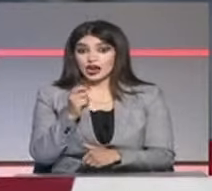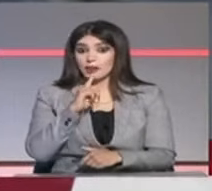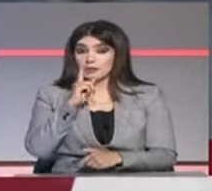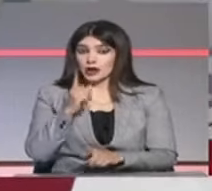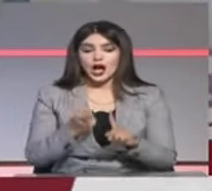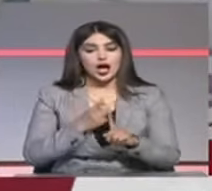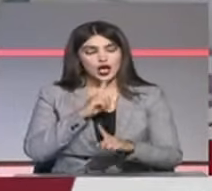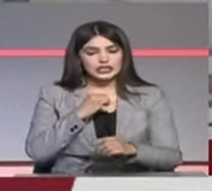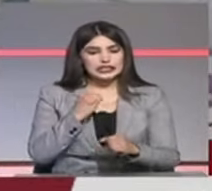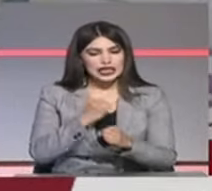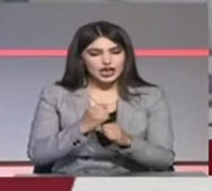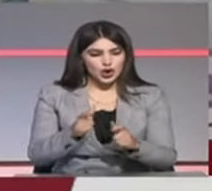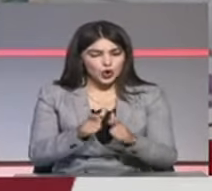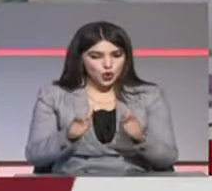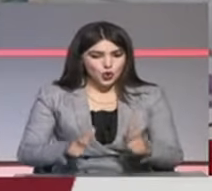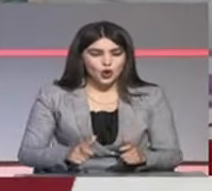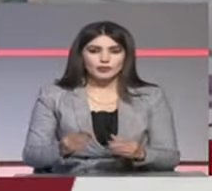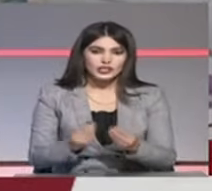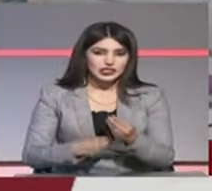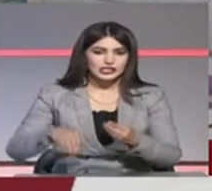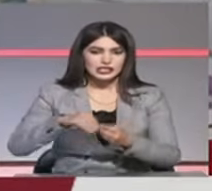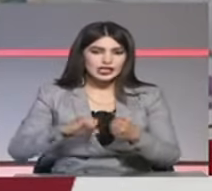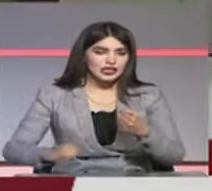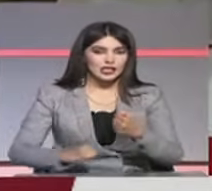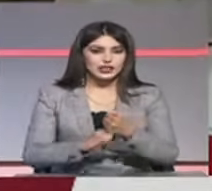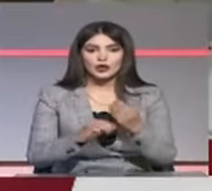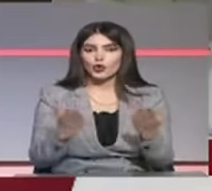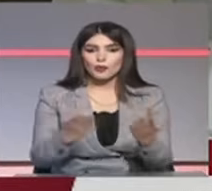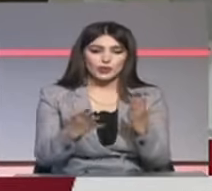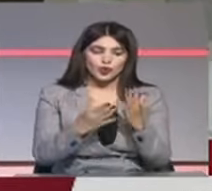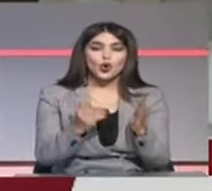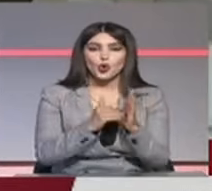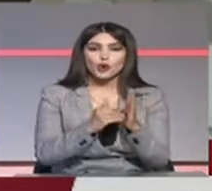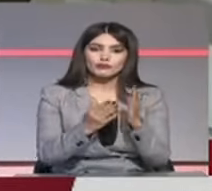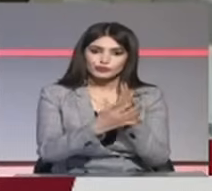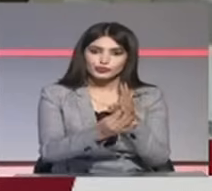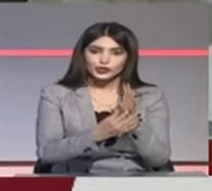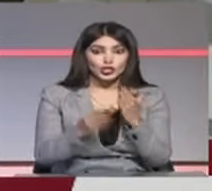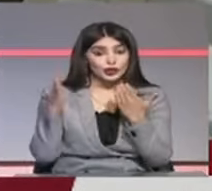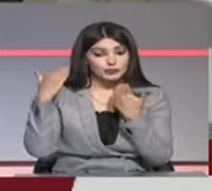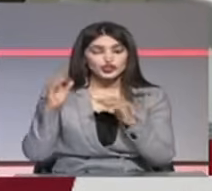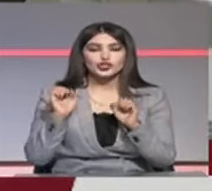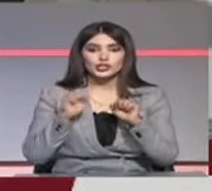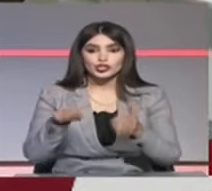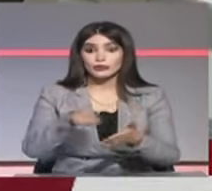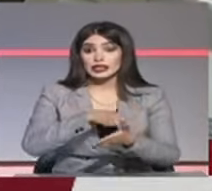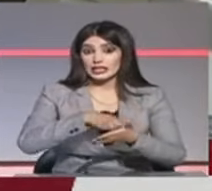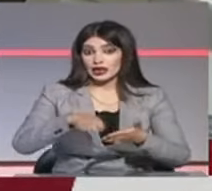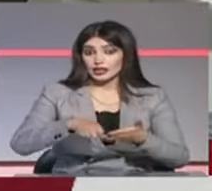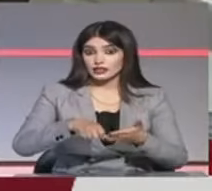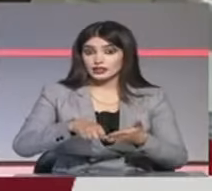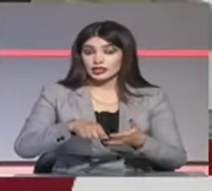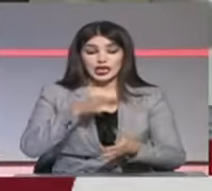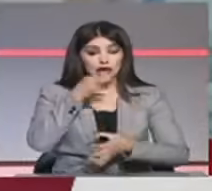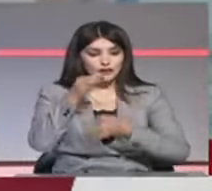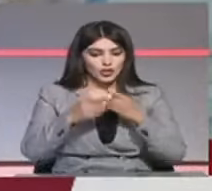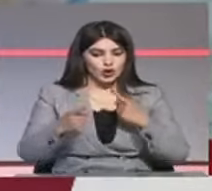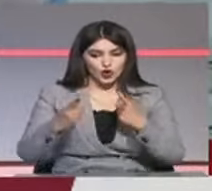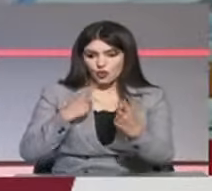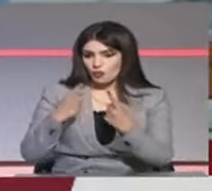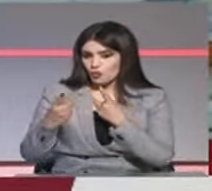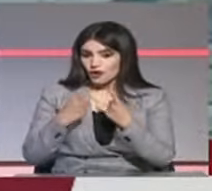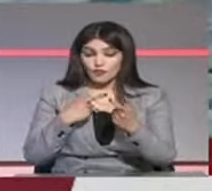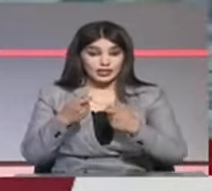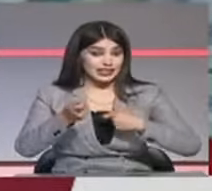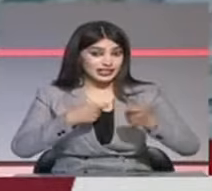لتعبئه الموارد الماليه للدوله عبد الاقتراض مجددا ل خلاص الديون مشيرا الى ان المفاوضات جاريه